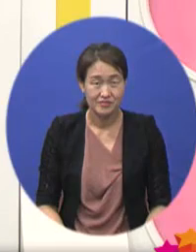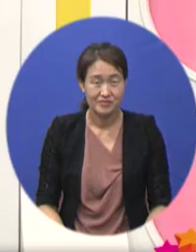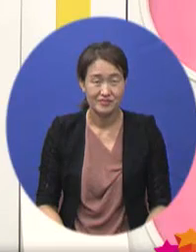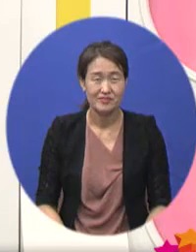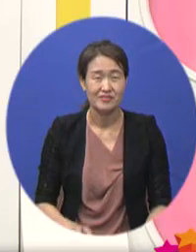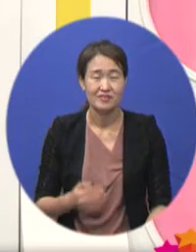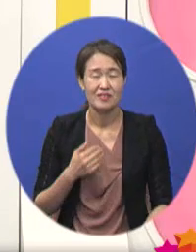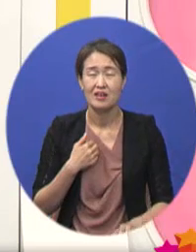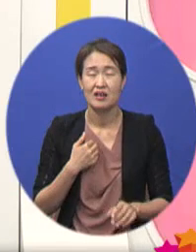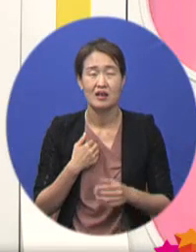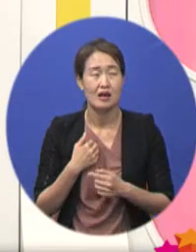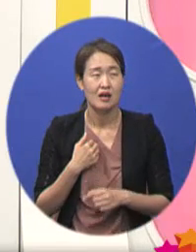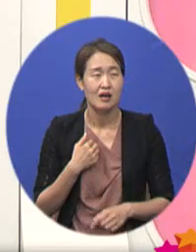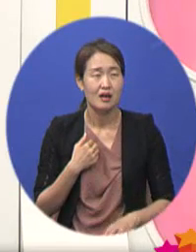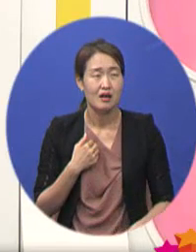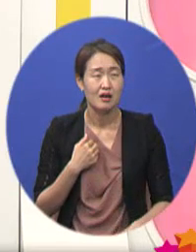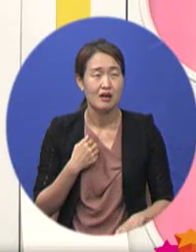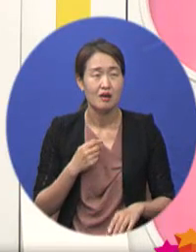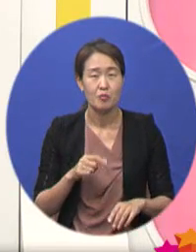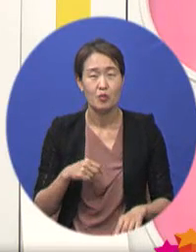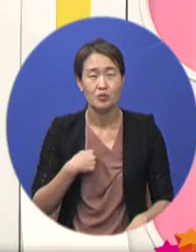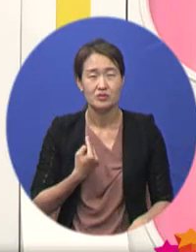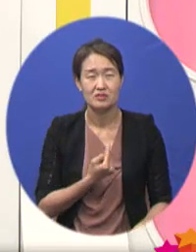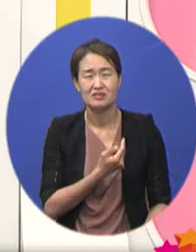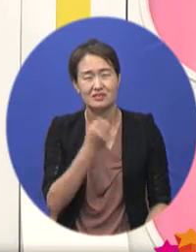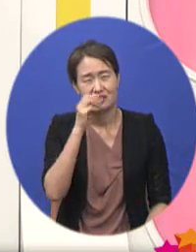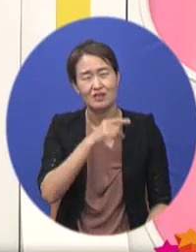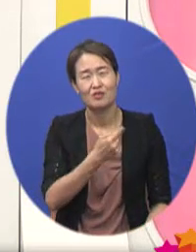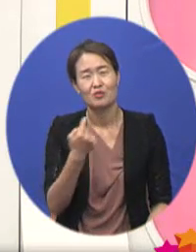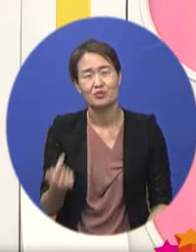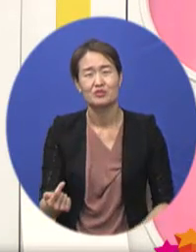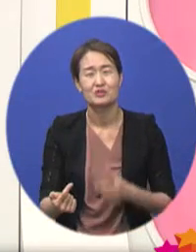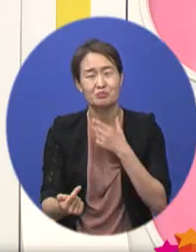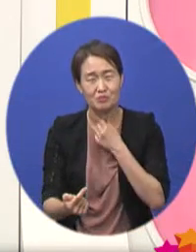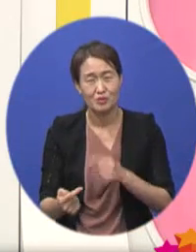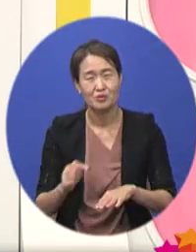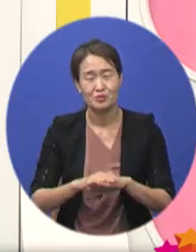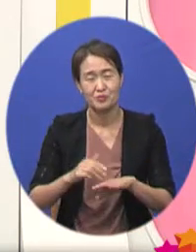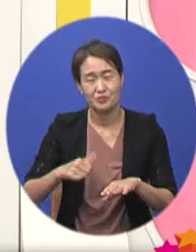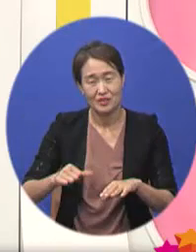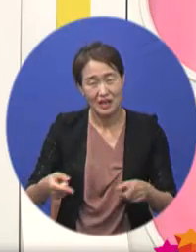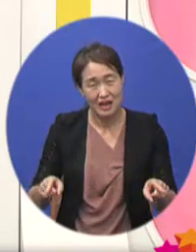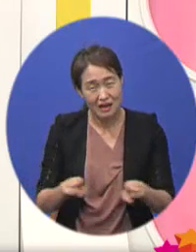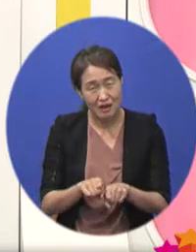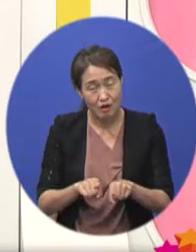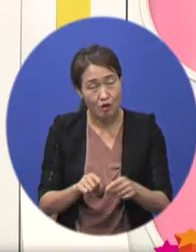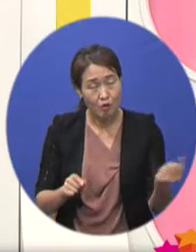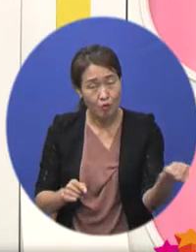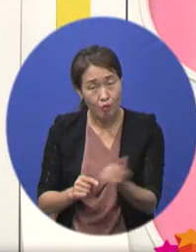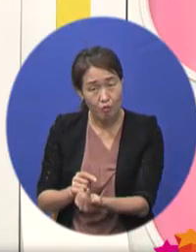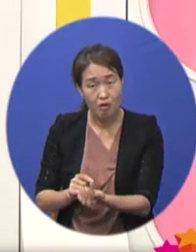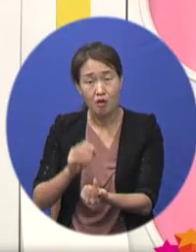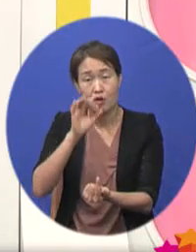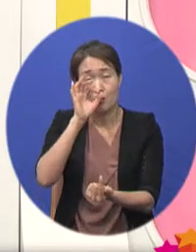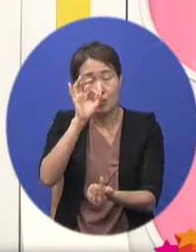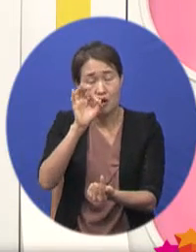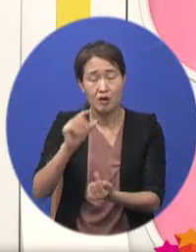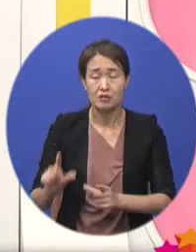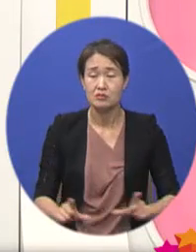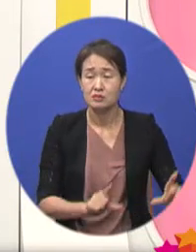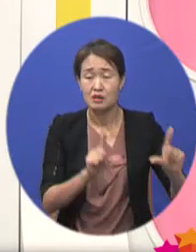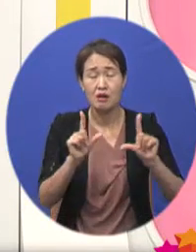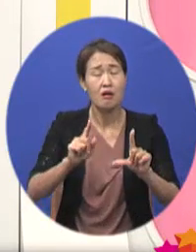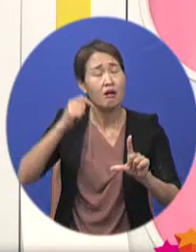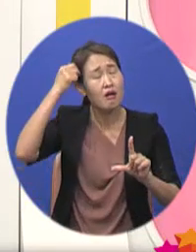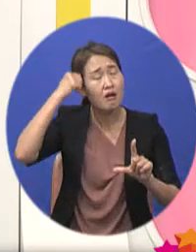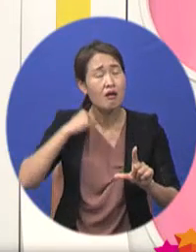거기 있다가 여름 막 손자들한테 오고 싶어서 왔어요. 아, 손자들한테 와 네. 오시니까 어떠세요? 양주 사시는 게?